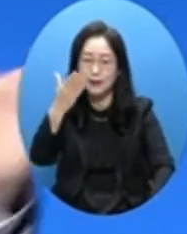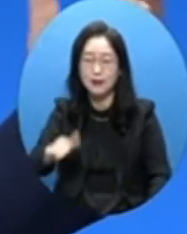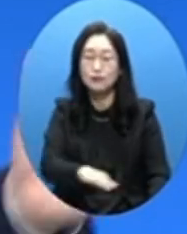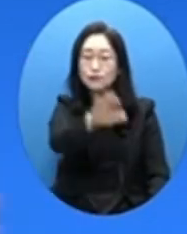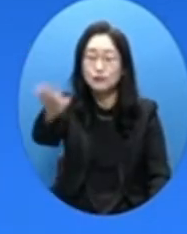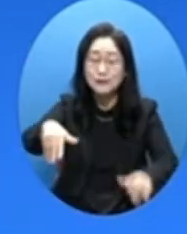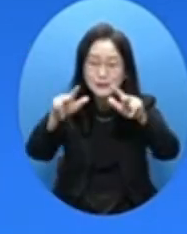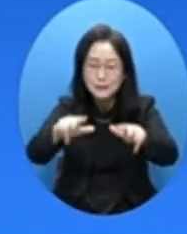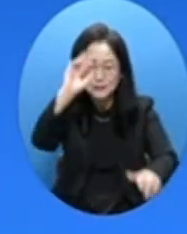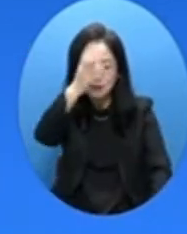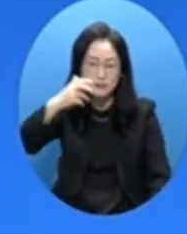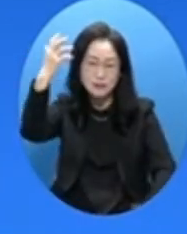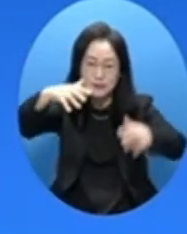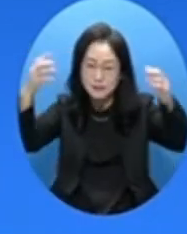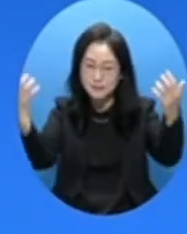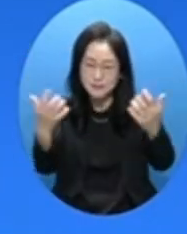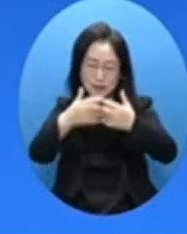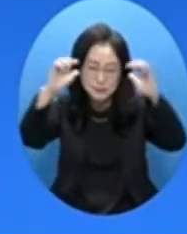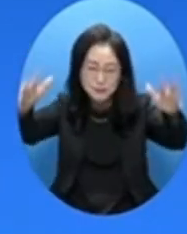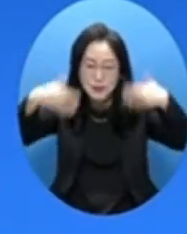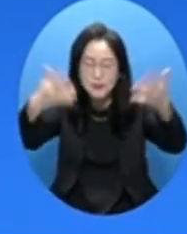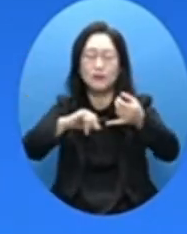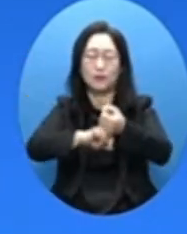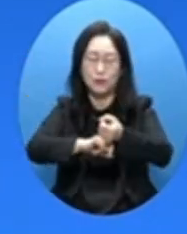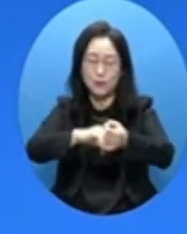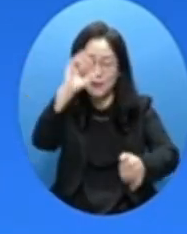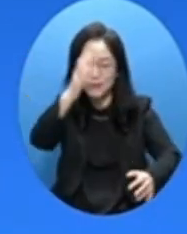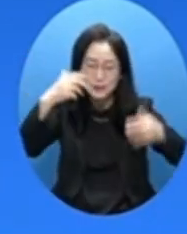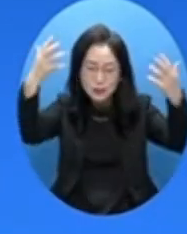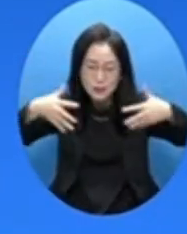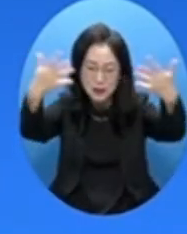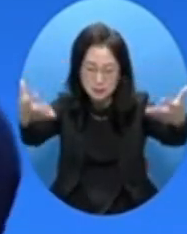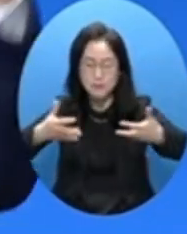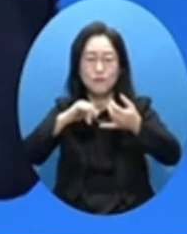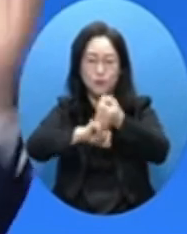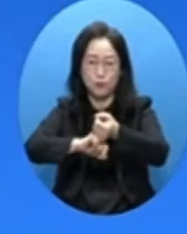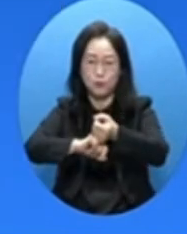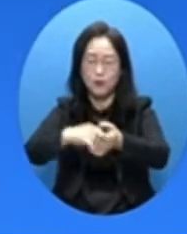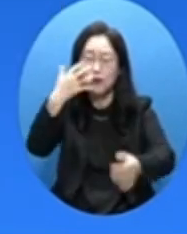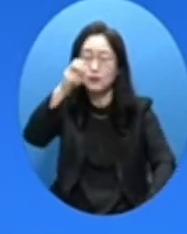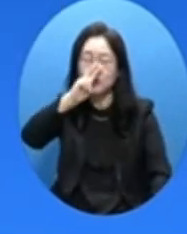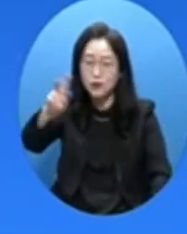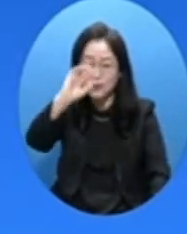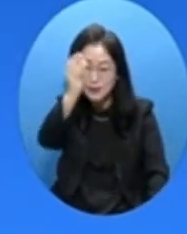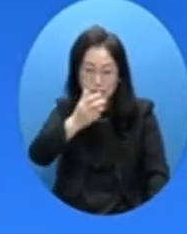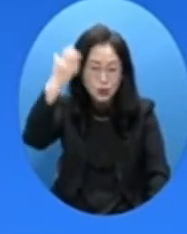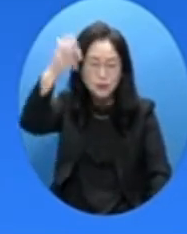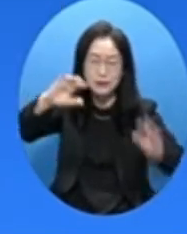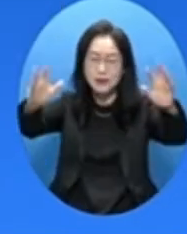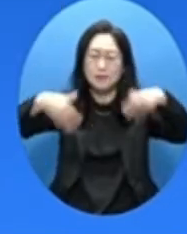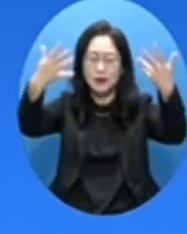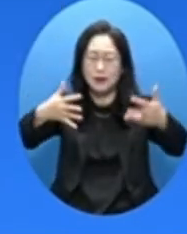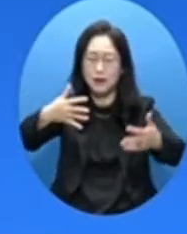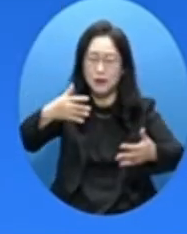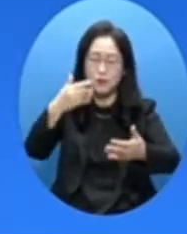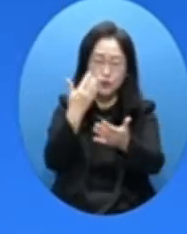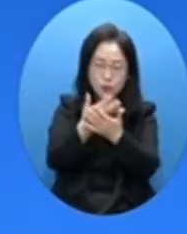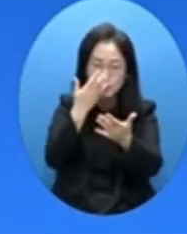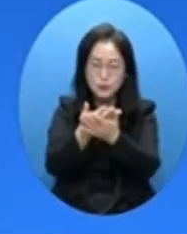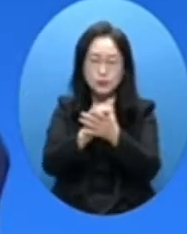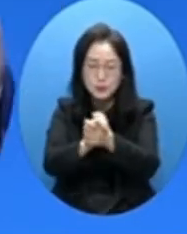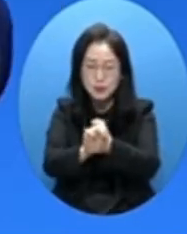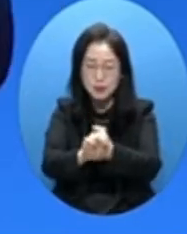우리에게 성령의 말을 물어야 됩니다 성령의 발에 불화됩니다 주여 성령의 바람이 이전에 부르게 하여 주옵소서